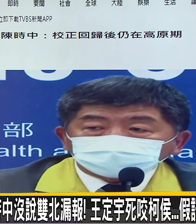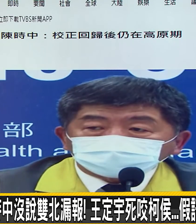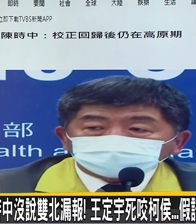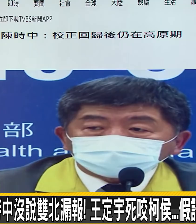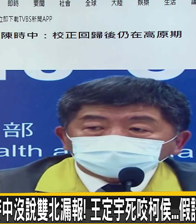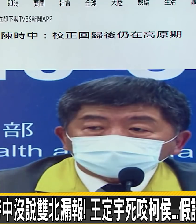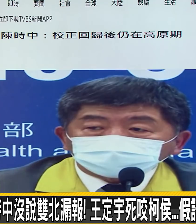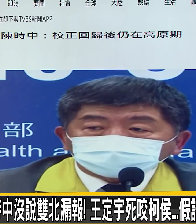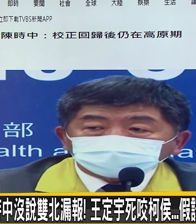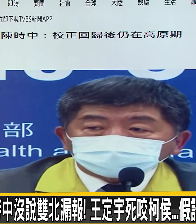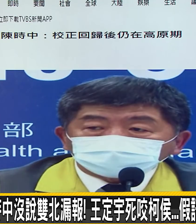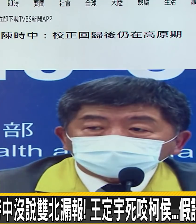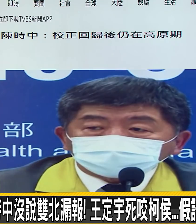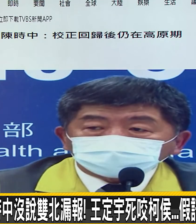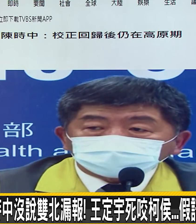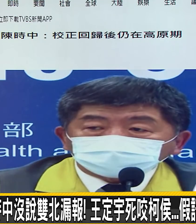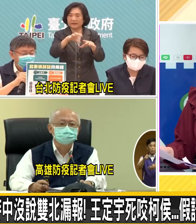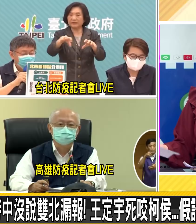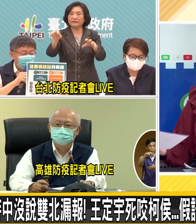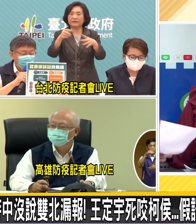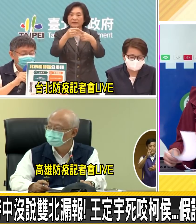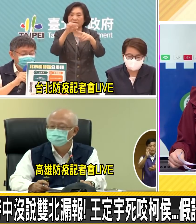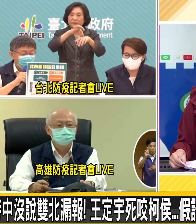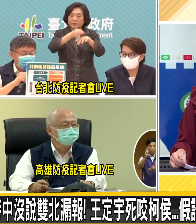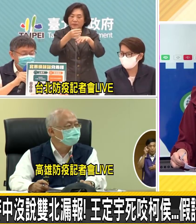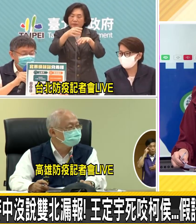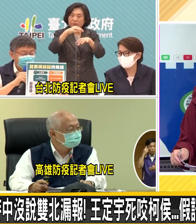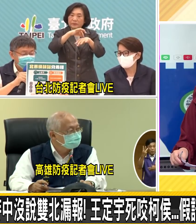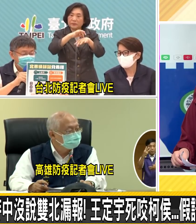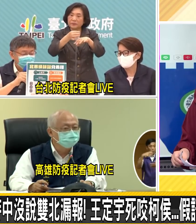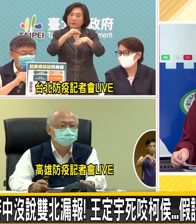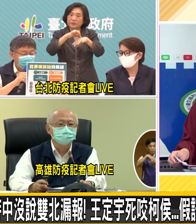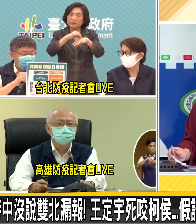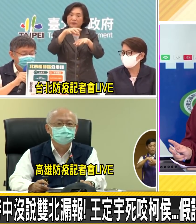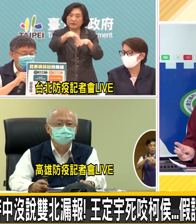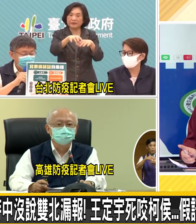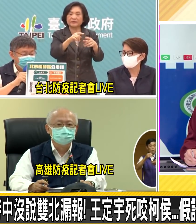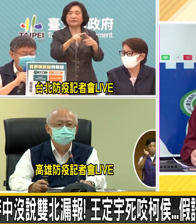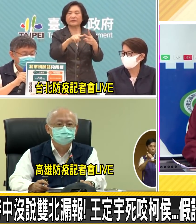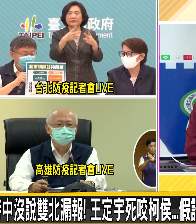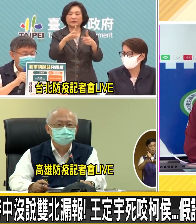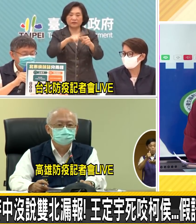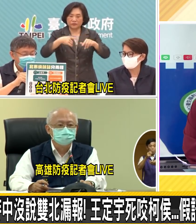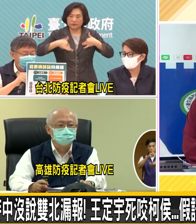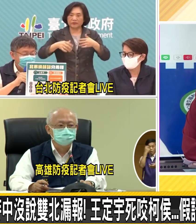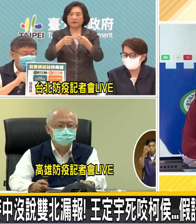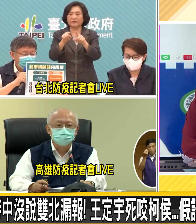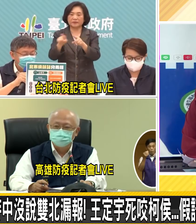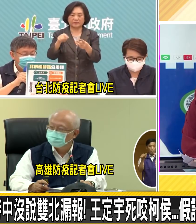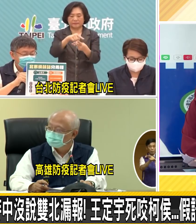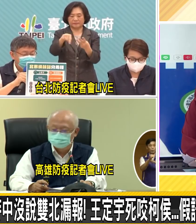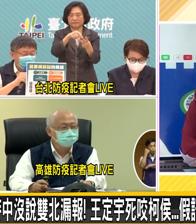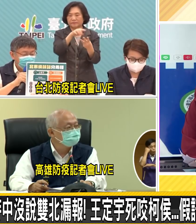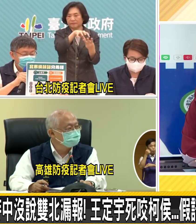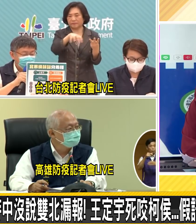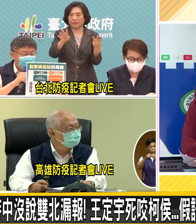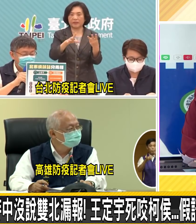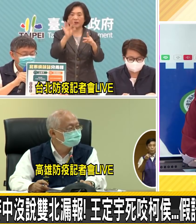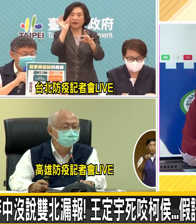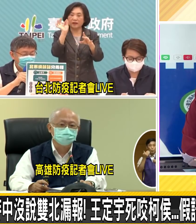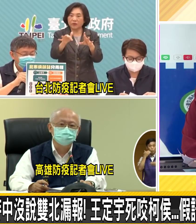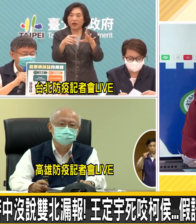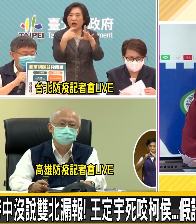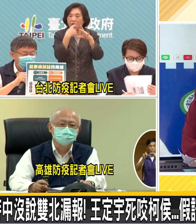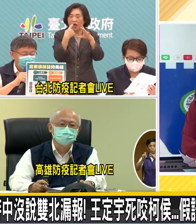检验完之后，从采检到通报的程序太长，所以这个系统要简化。啊，请问这个系统是谁做的？也是中